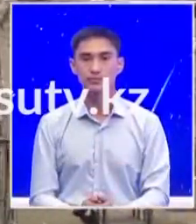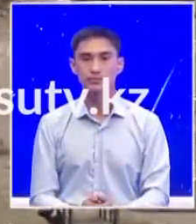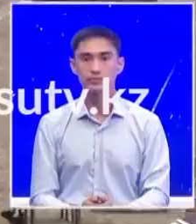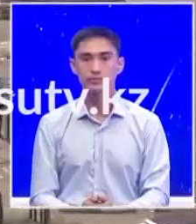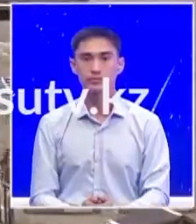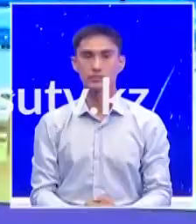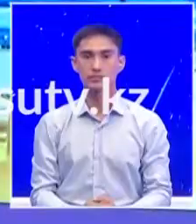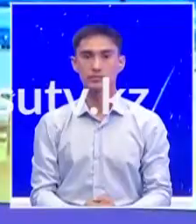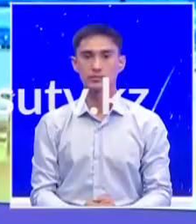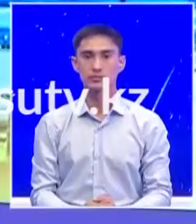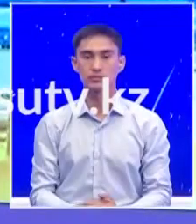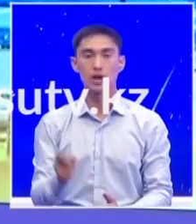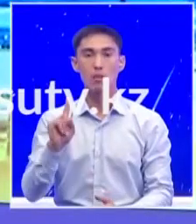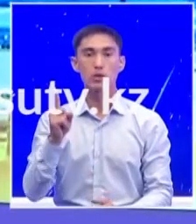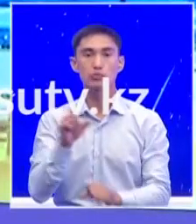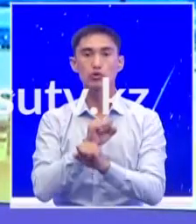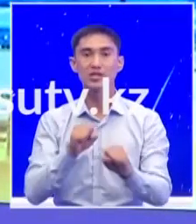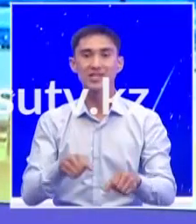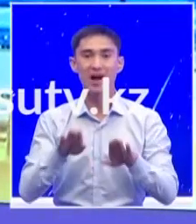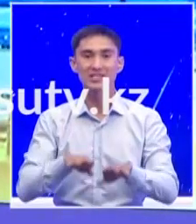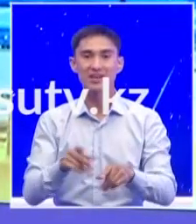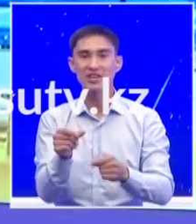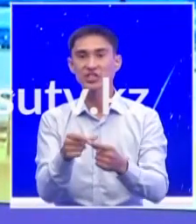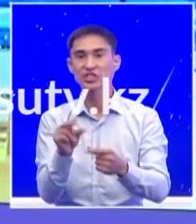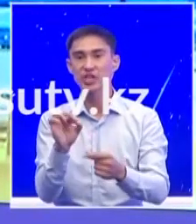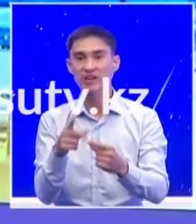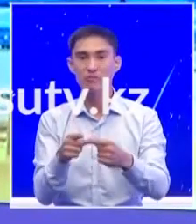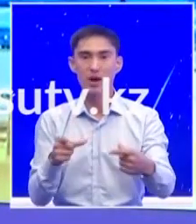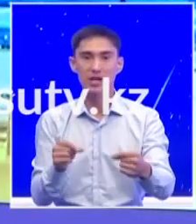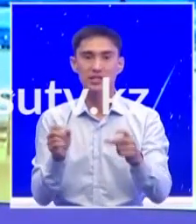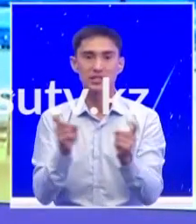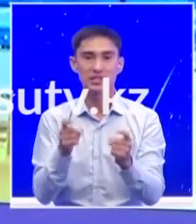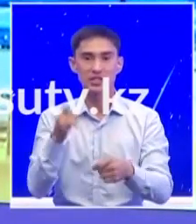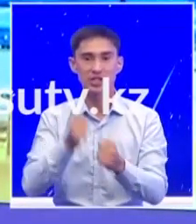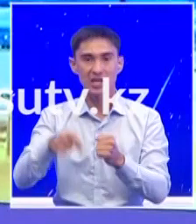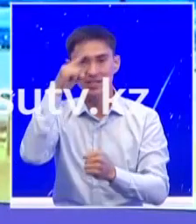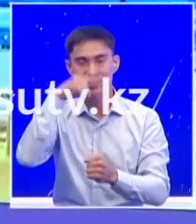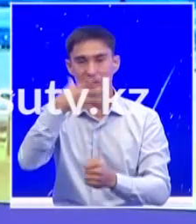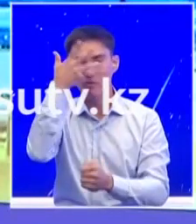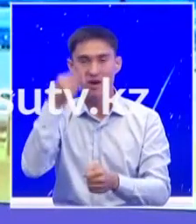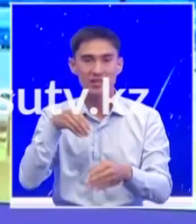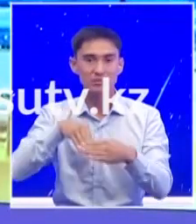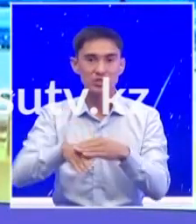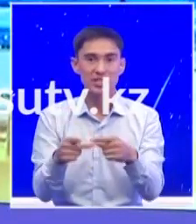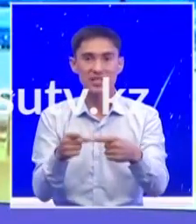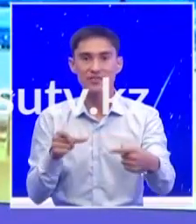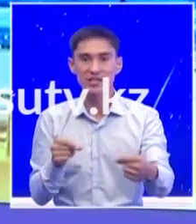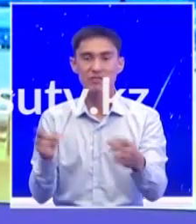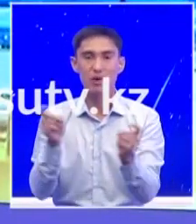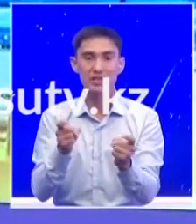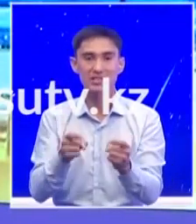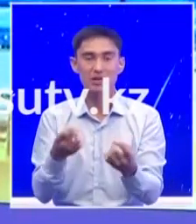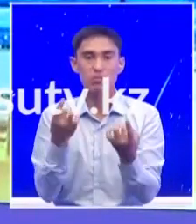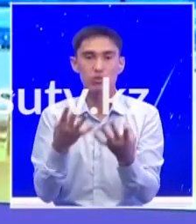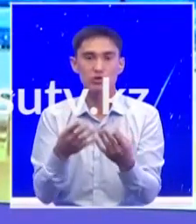ЖТСУ. Почему нельзя оставлять чек в магазине? Часто казахстанцы забывают распечатанные квитанции в магазине